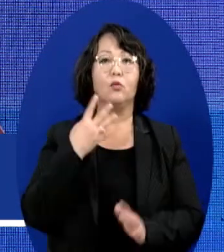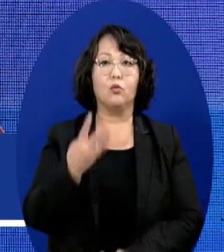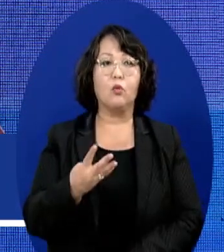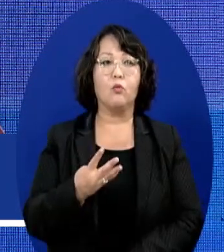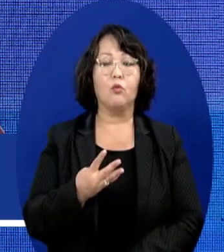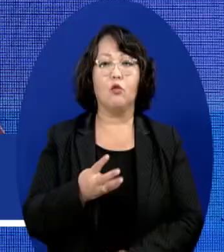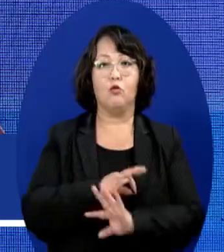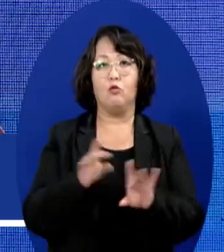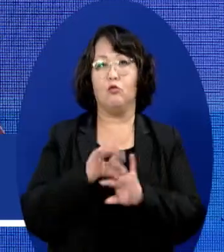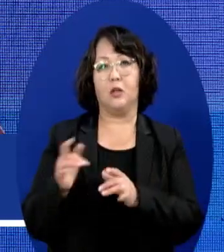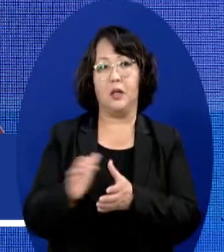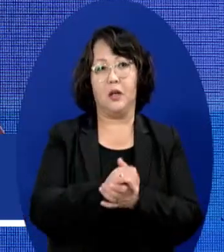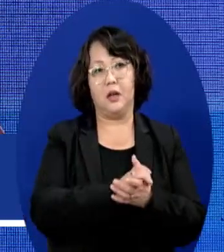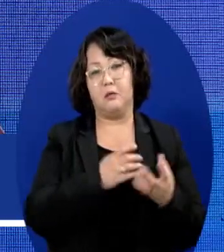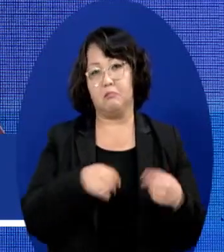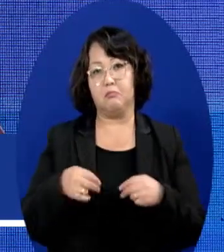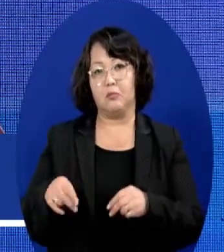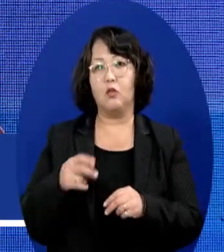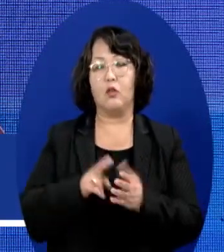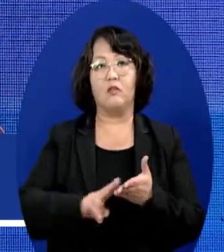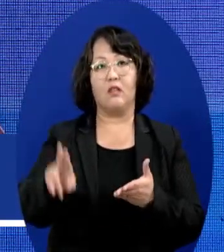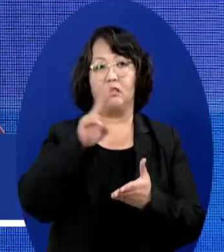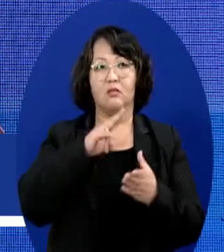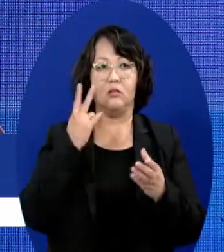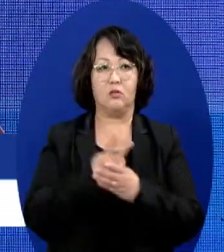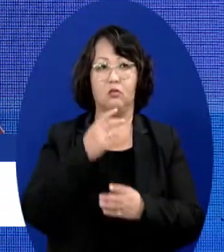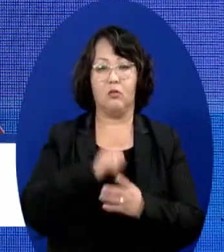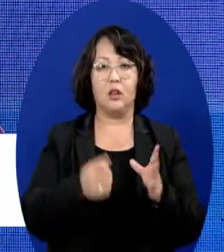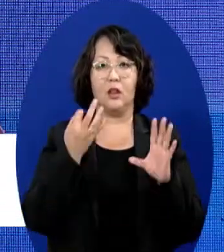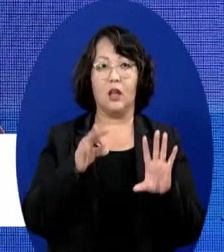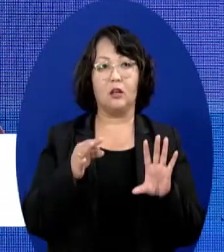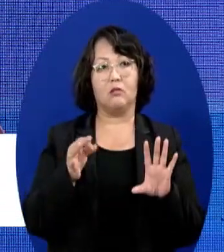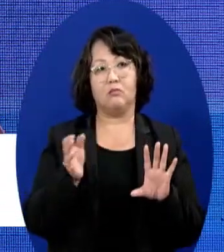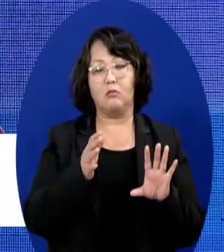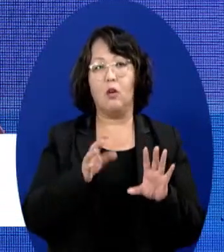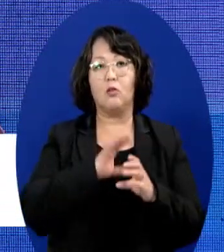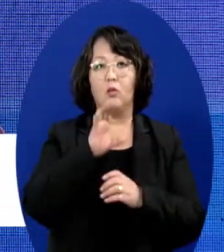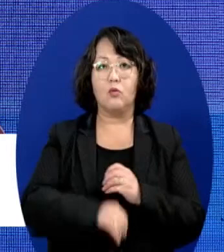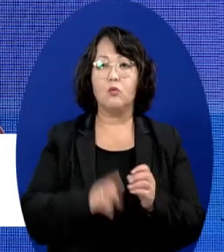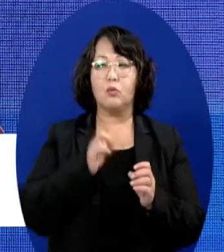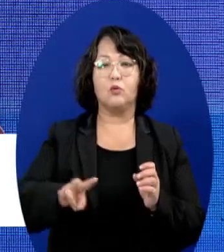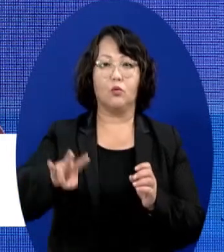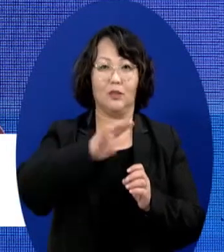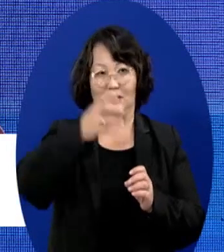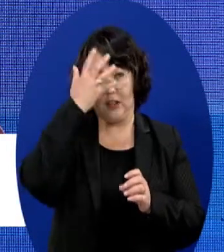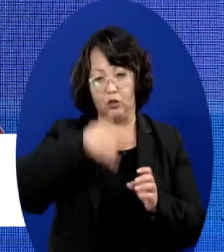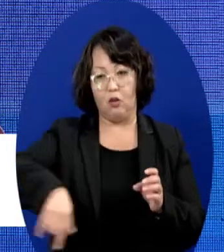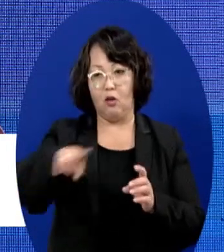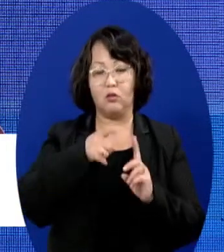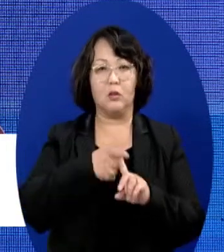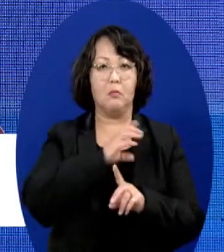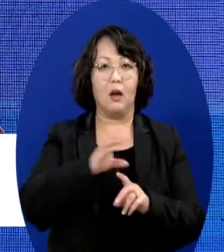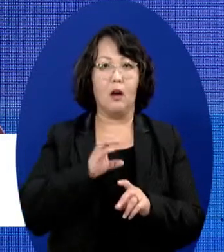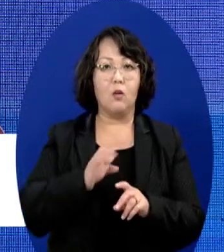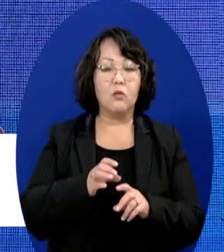талт гэрээ конвенцэд нэгдэж 80 орчим олон улсын болон бүс нутгийн засгийн газрын хоорондын байгууллагад